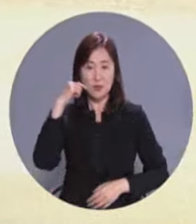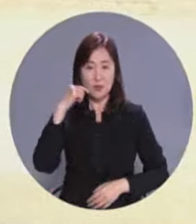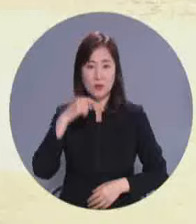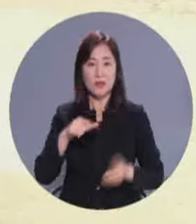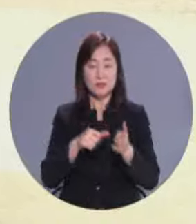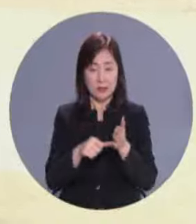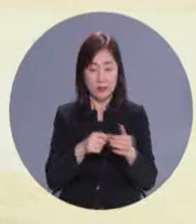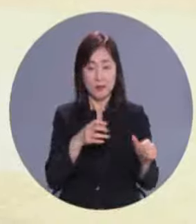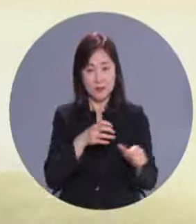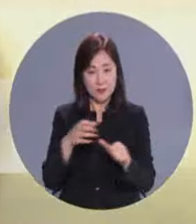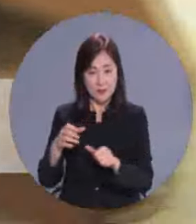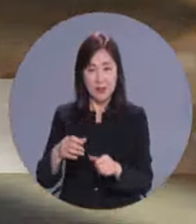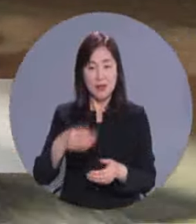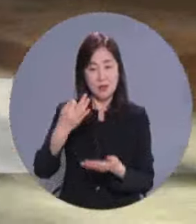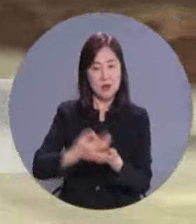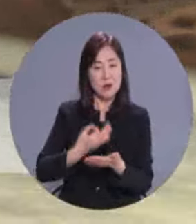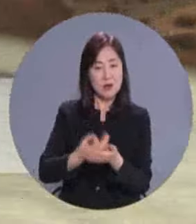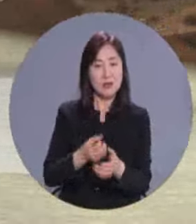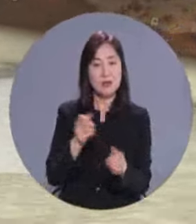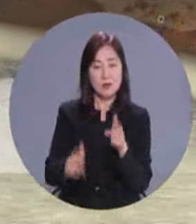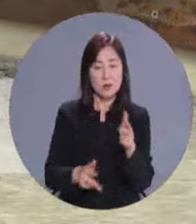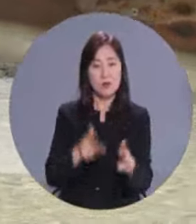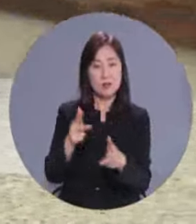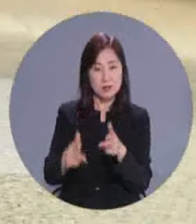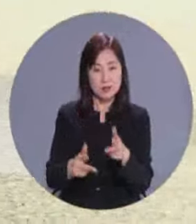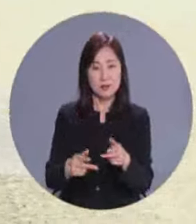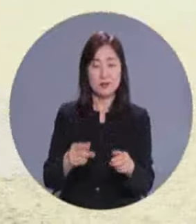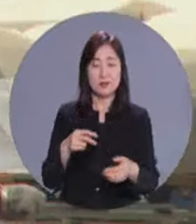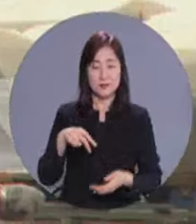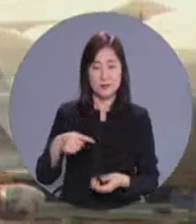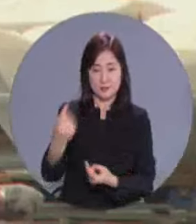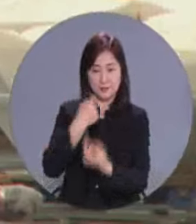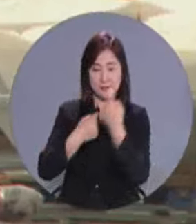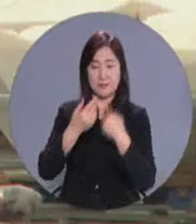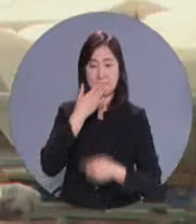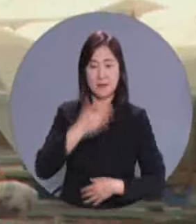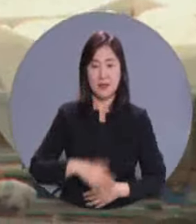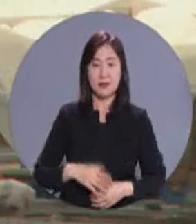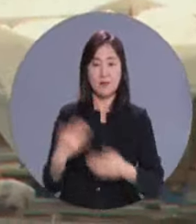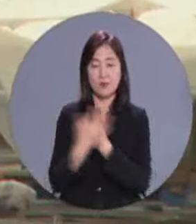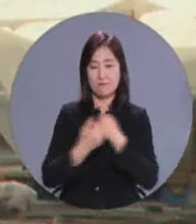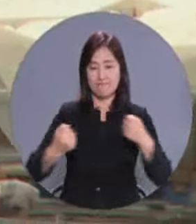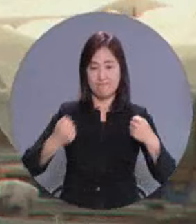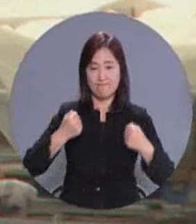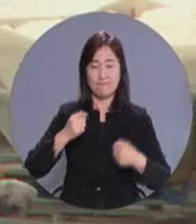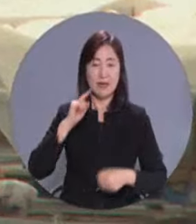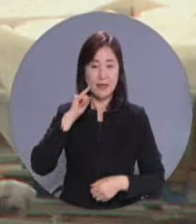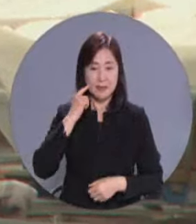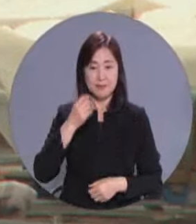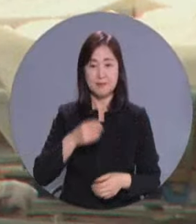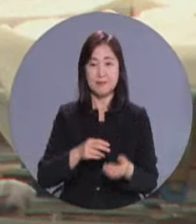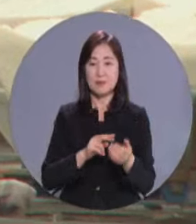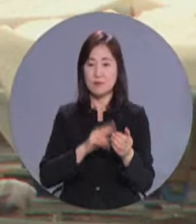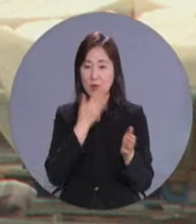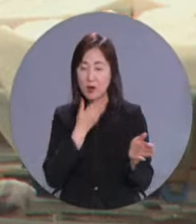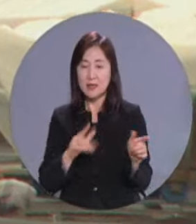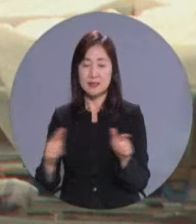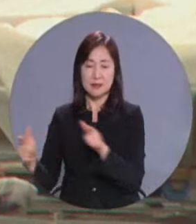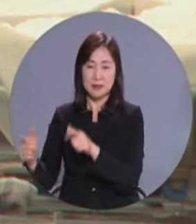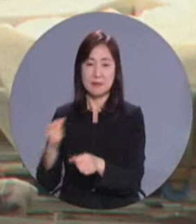원재료로 고부가 같이 가공품을 생산하는 기업체로서 건강 기능 식품 미용품 식품 등의 제품